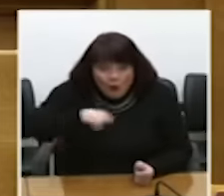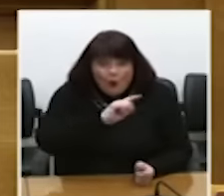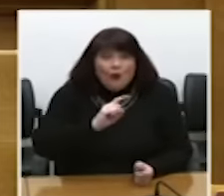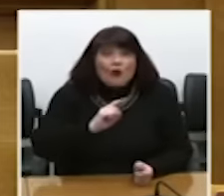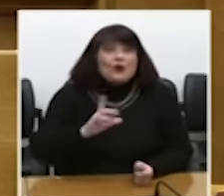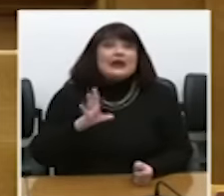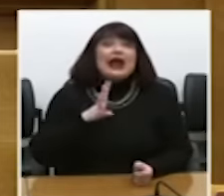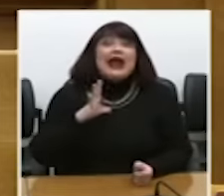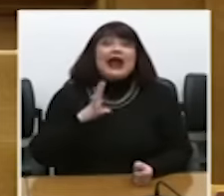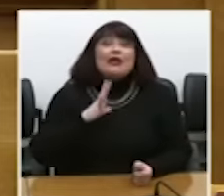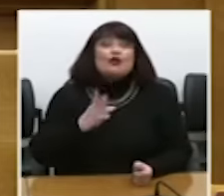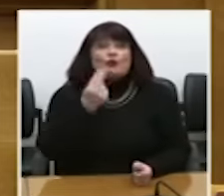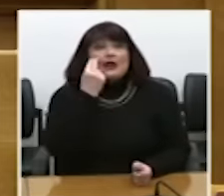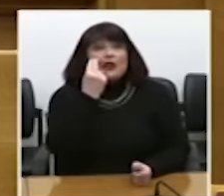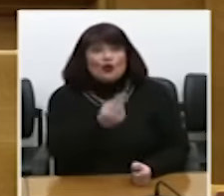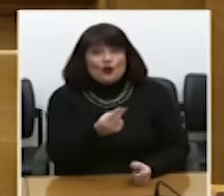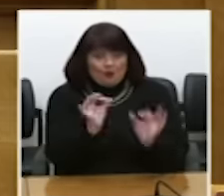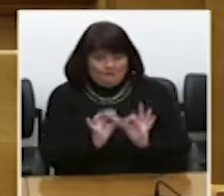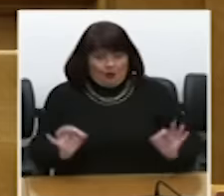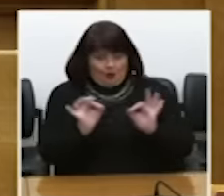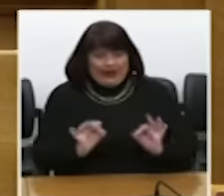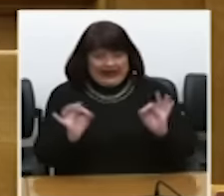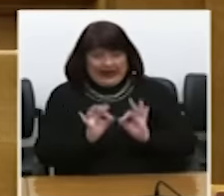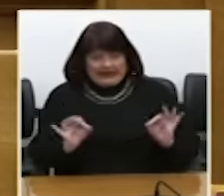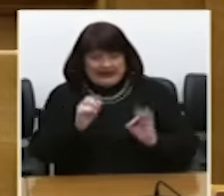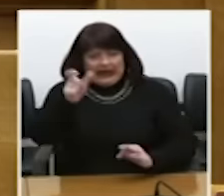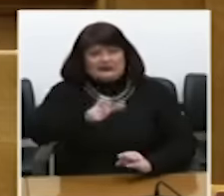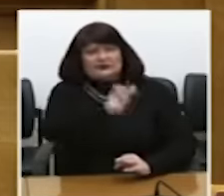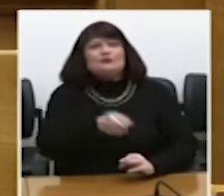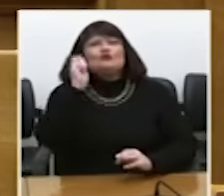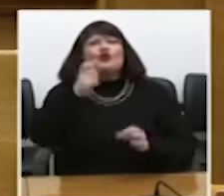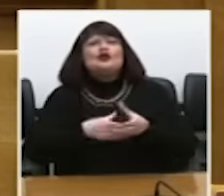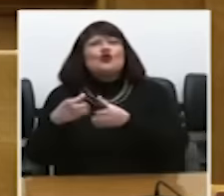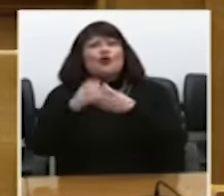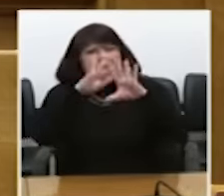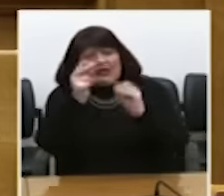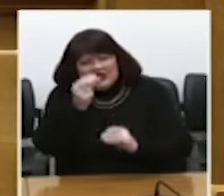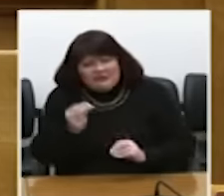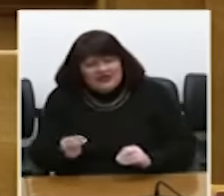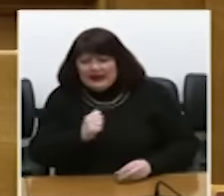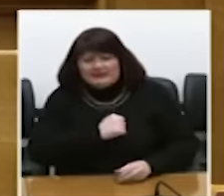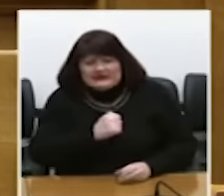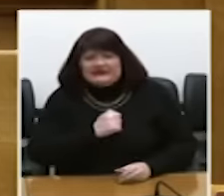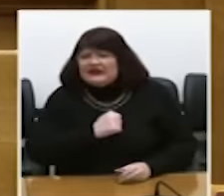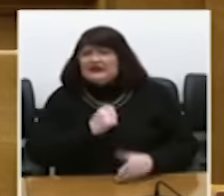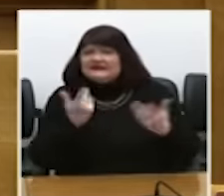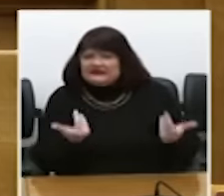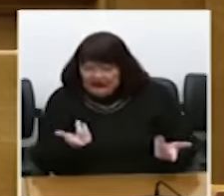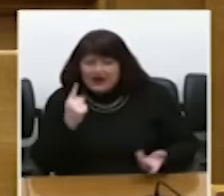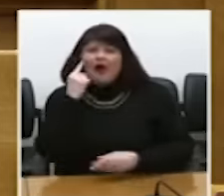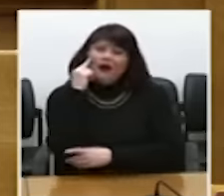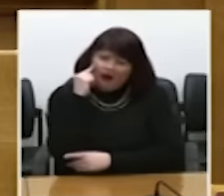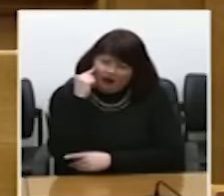έχοντας παρακολουθήσει στην προεκλογική περίοδο τις θέσεις των κομμάτων για όλα τα θέματα, μεταξύ των οποίων και αυτά